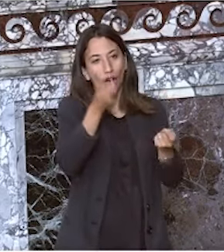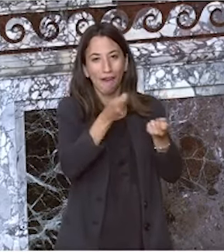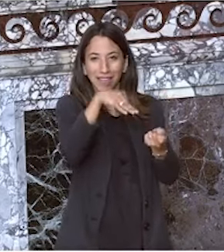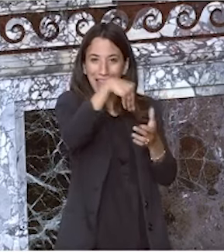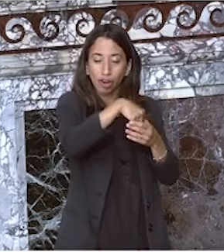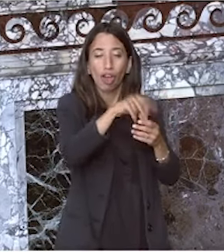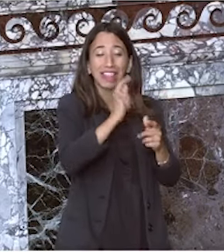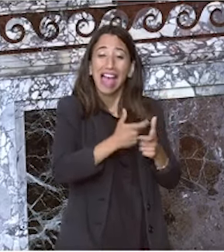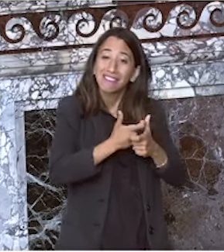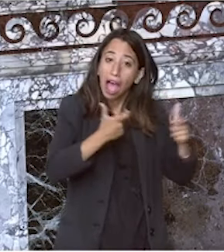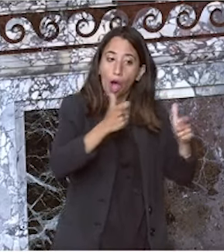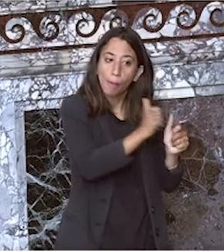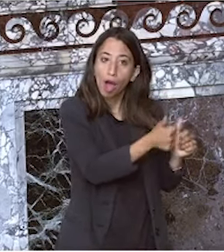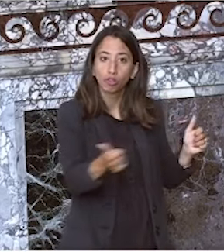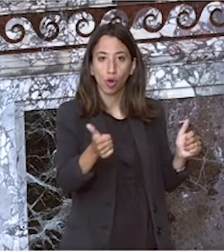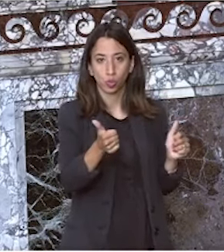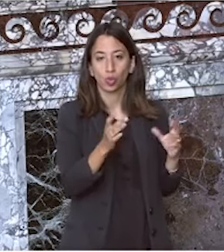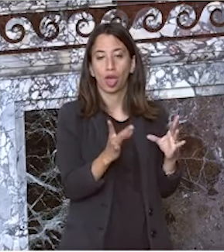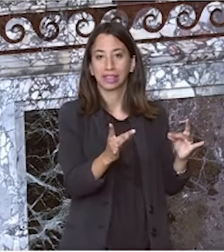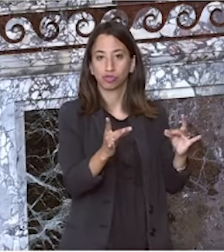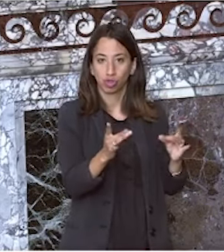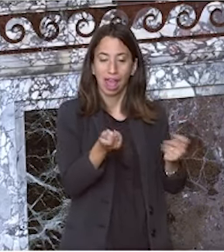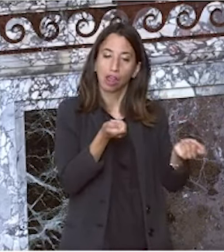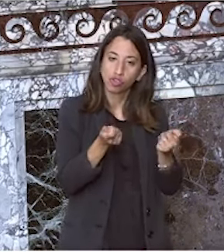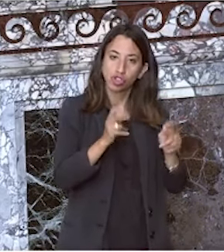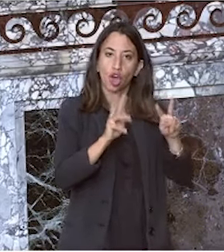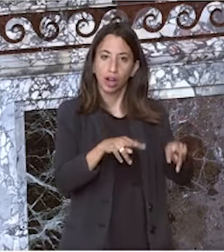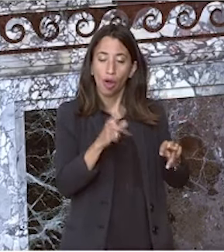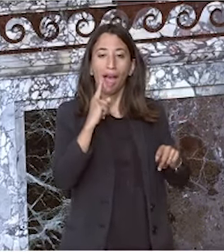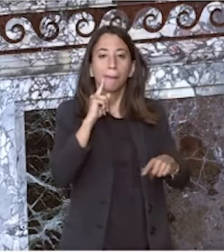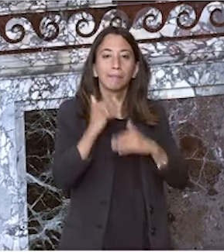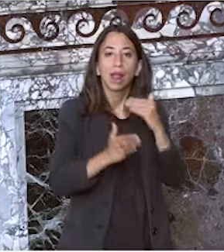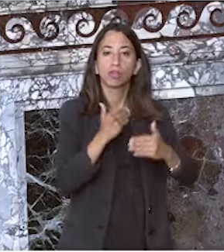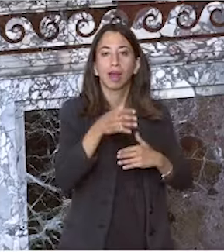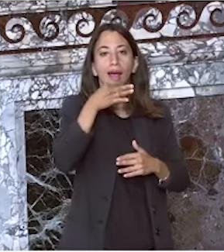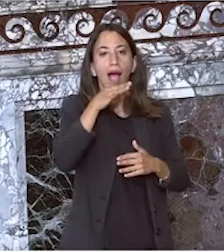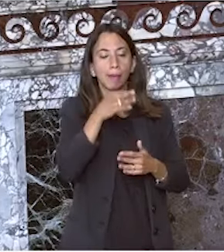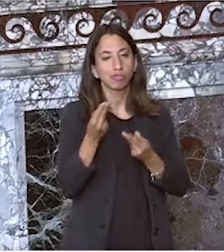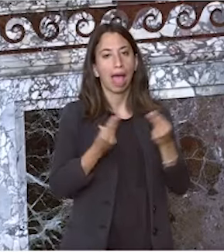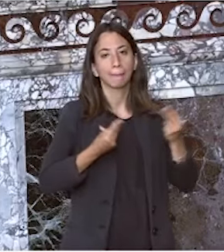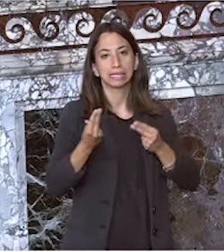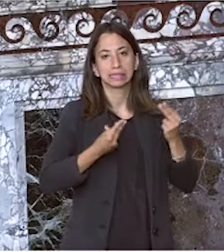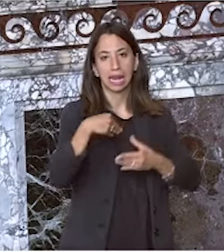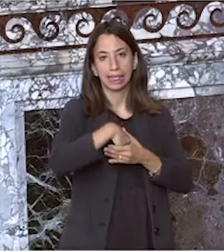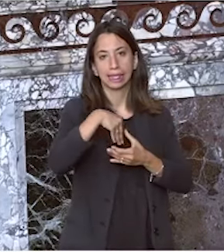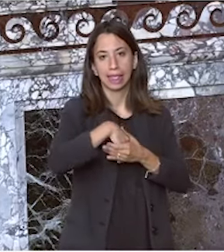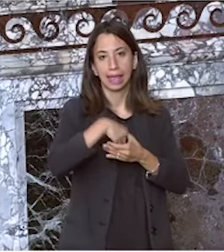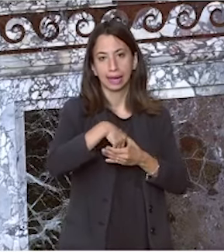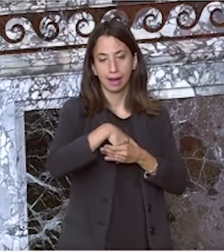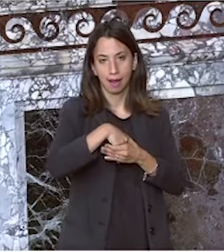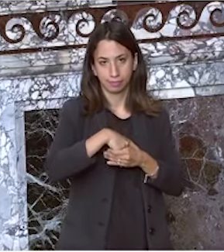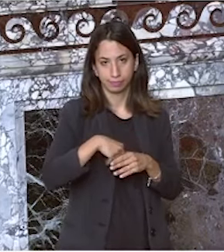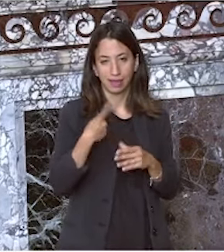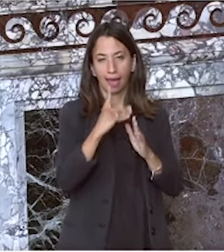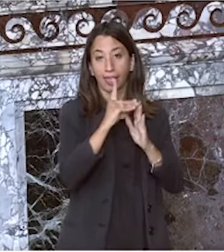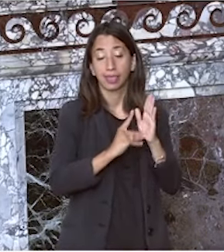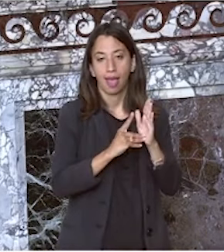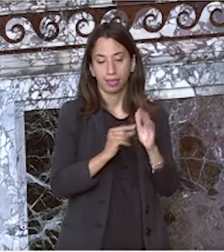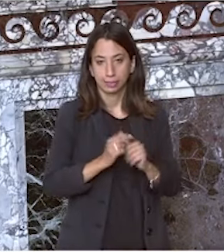competenze digitali negli organi di gestione e controllo e di migliorare le capacità di amministrazione e aggregazione dei